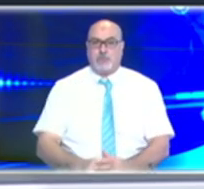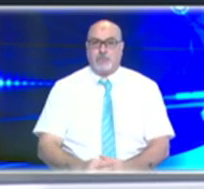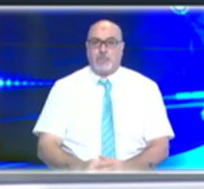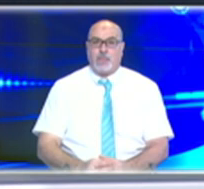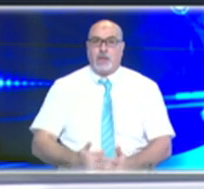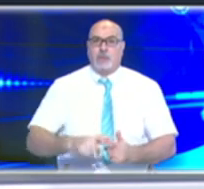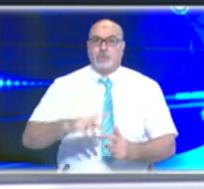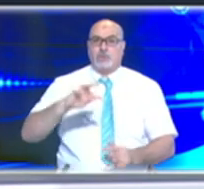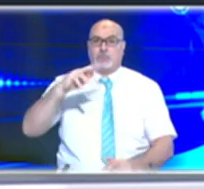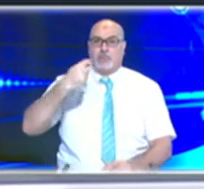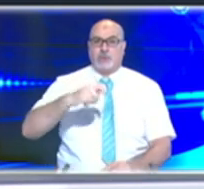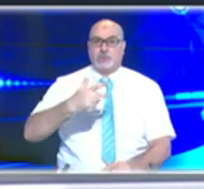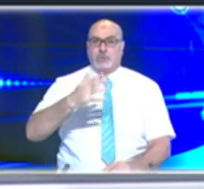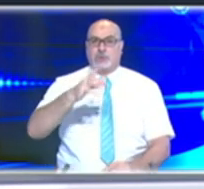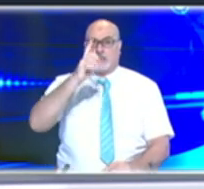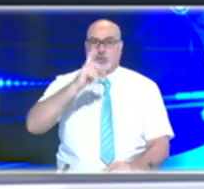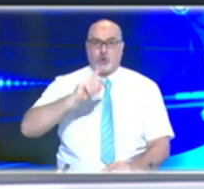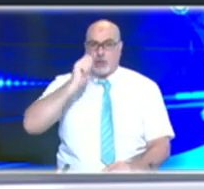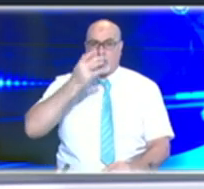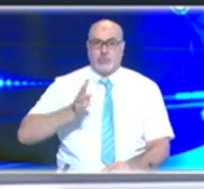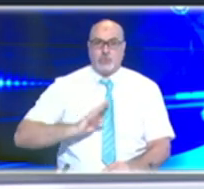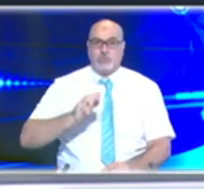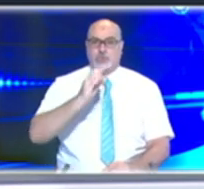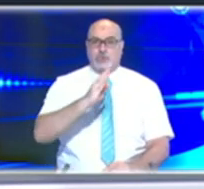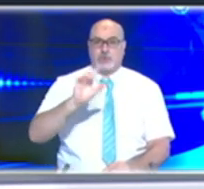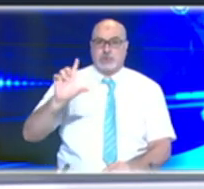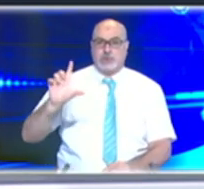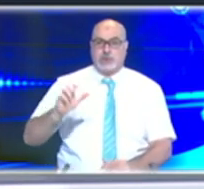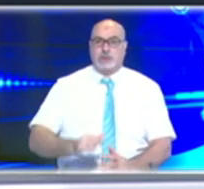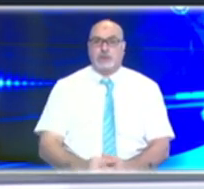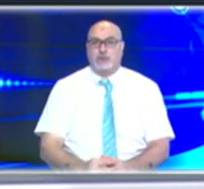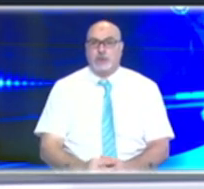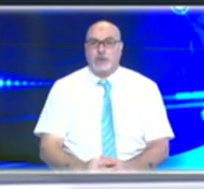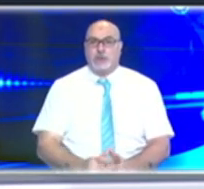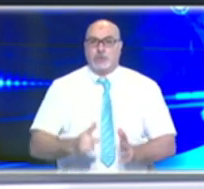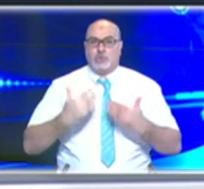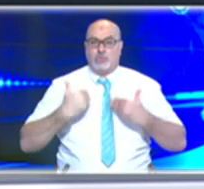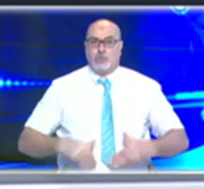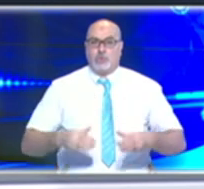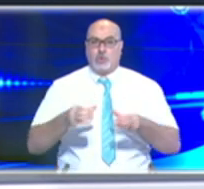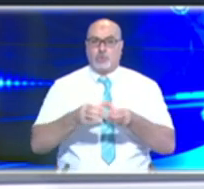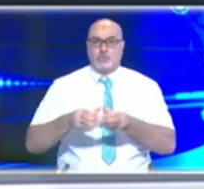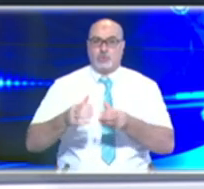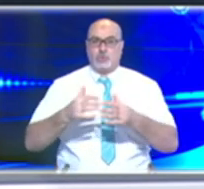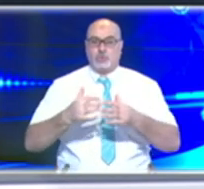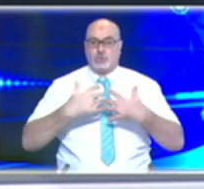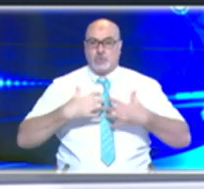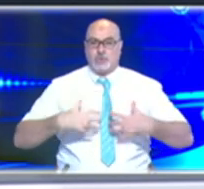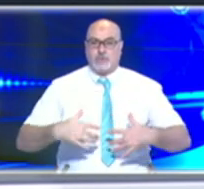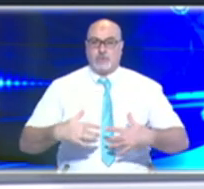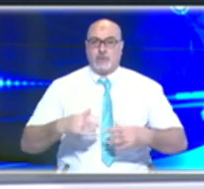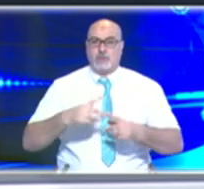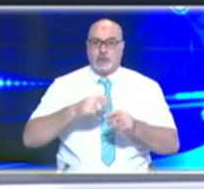ورئيس المجلس الوطني لحقوق الإنسان بوزيد الزهاري، وأعضاء اللجنة العلمية لرصد